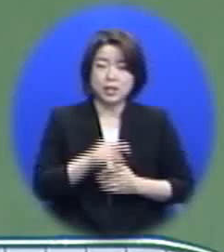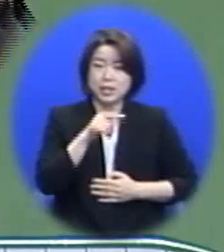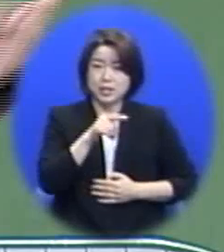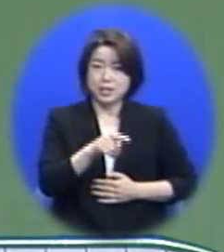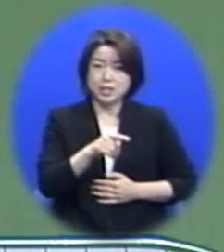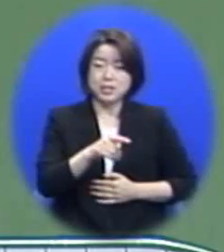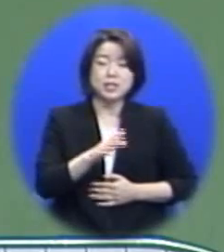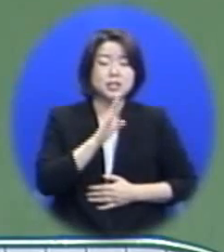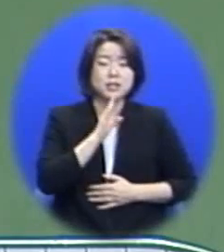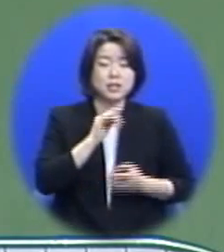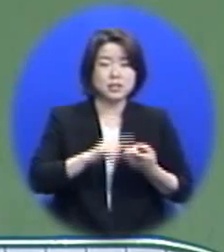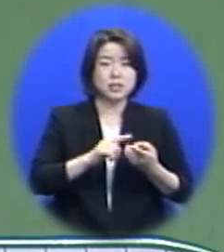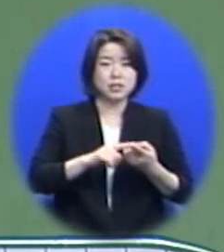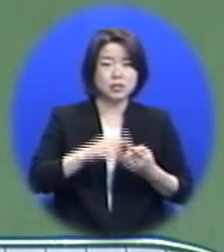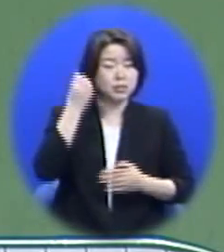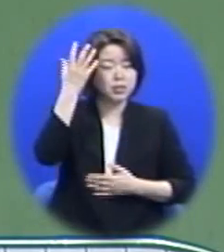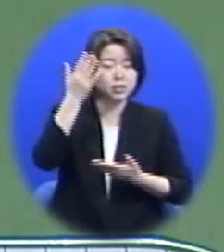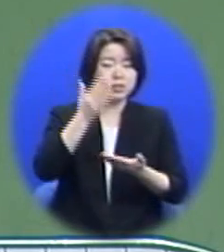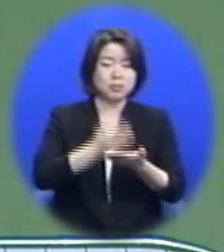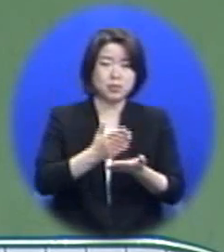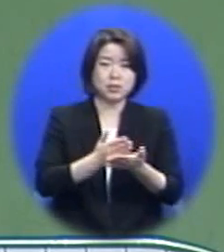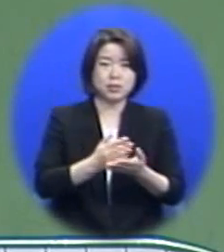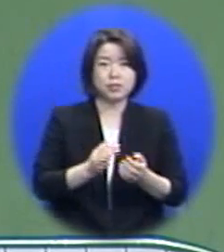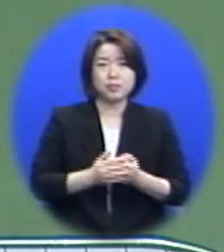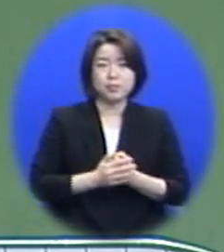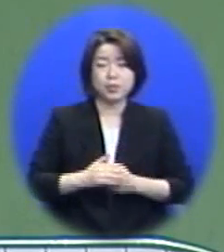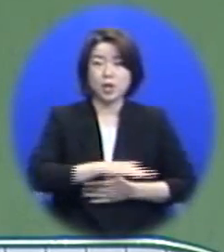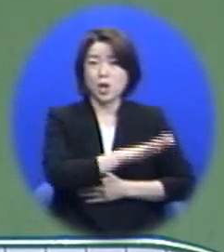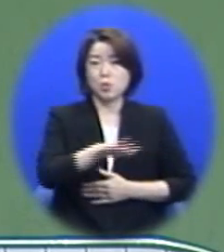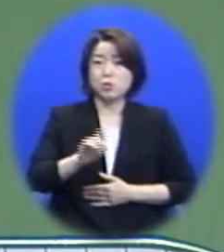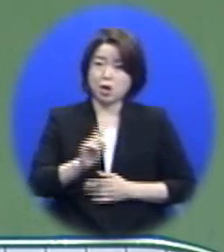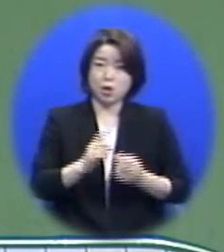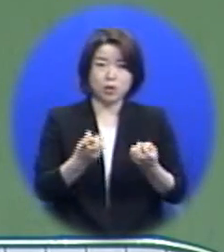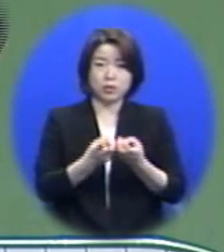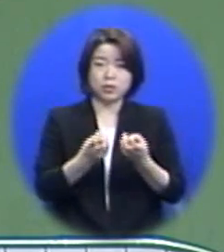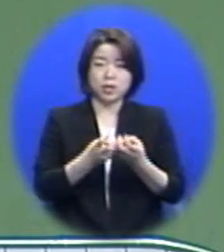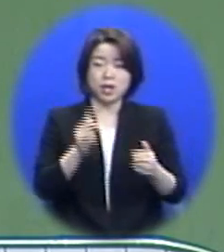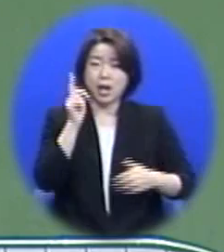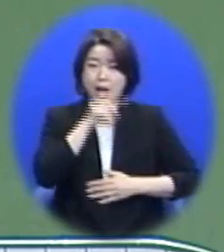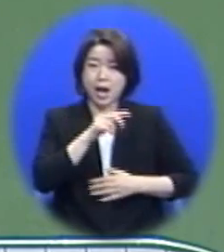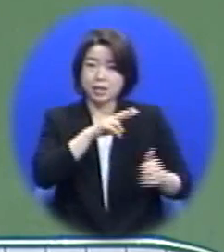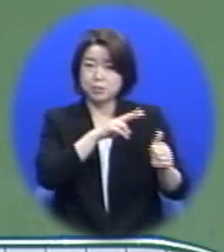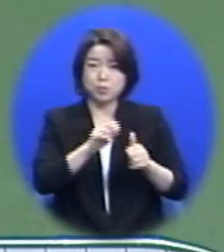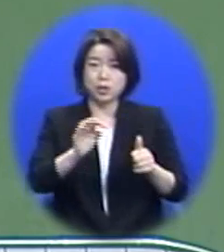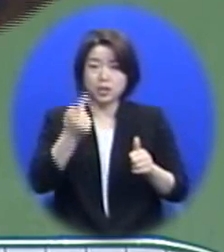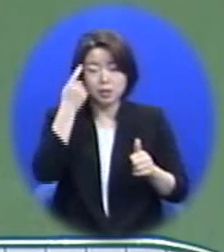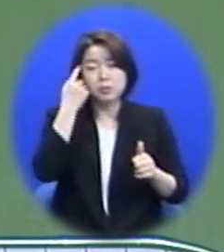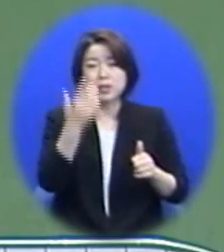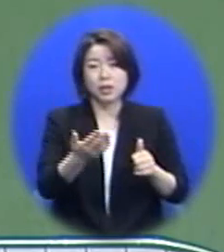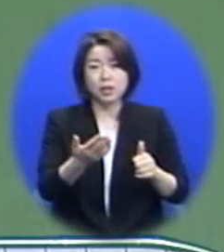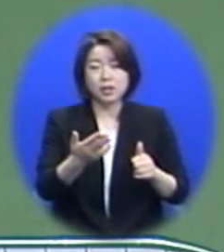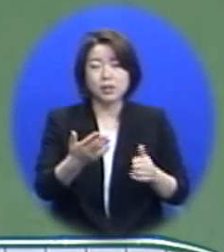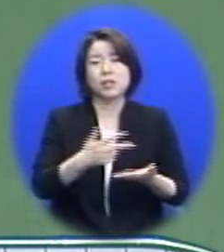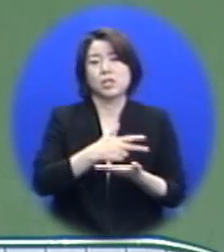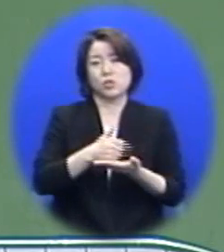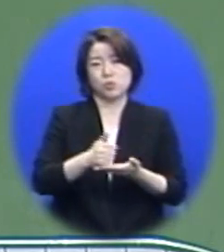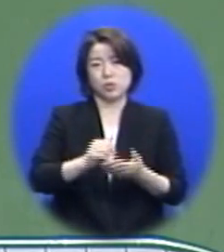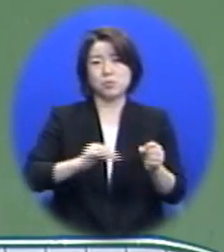절대로 잊으시면 안 됩니다 우리가 어떻게 악을 미워하게 되는 겁니까 주님을 사랑하게 되었기